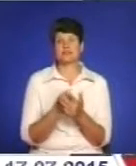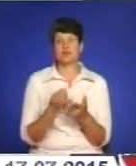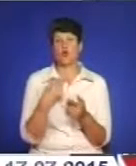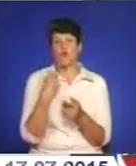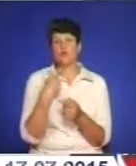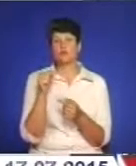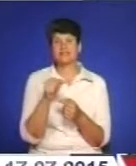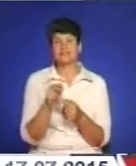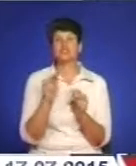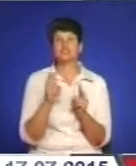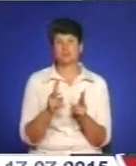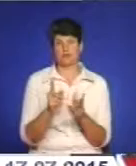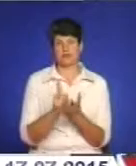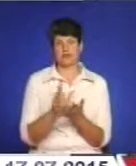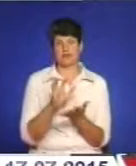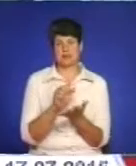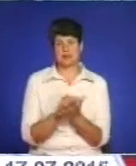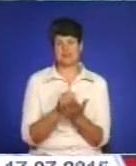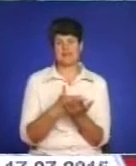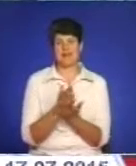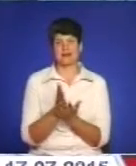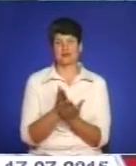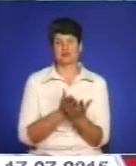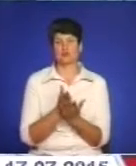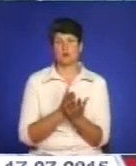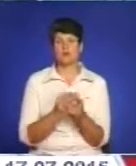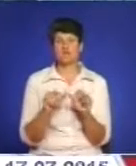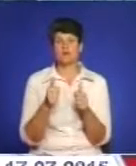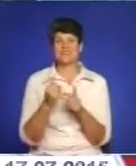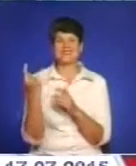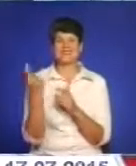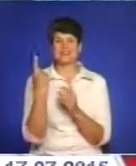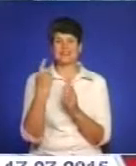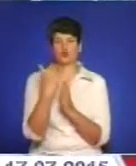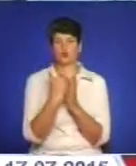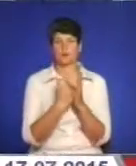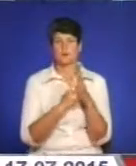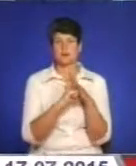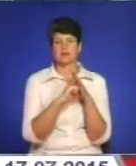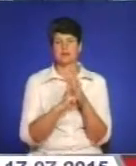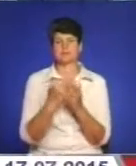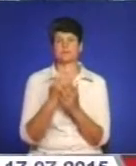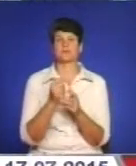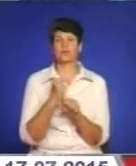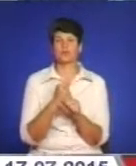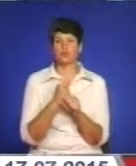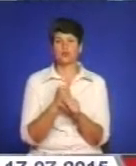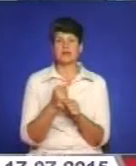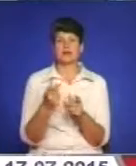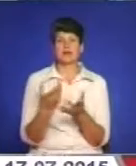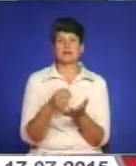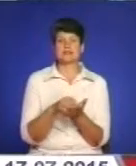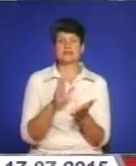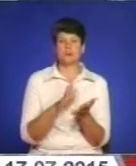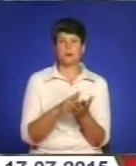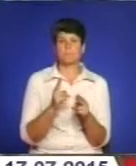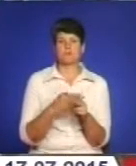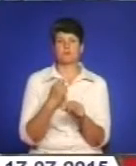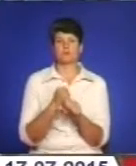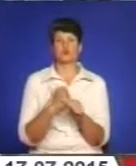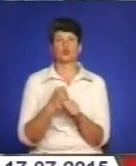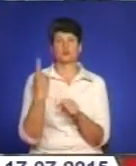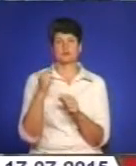про те, чим повинна займатися нормальна, якісна служба. Формування єдиної бази вакансій та новий підхід у роботі із зареєстрованими безробітними – один